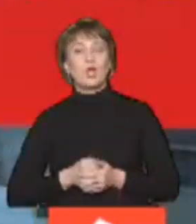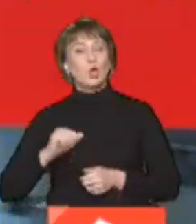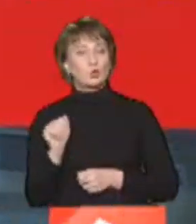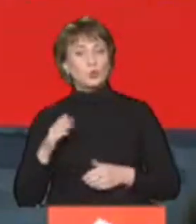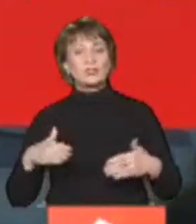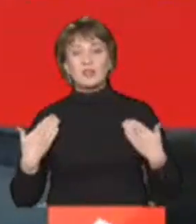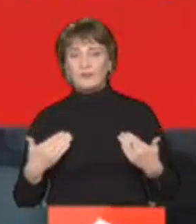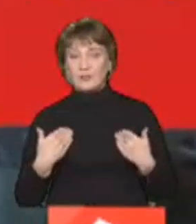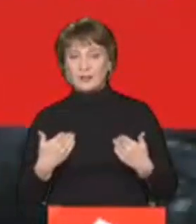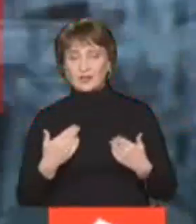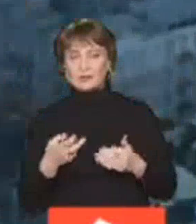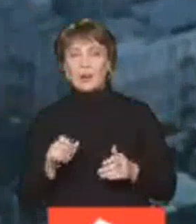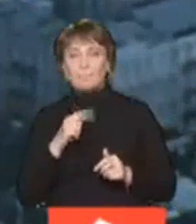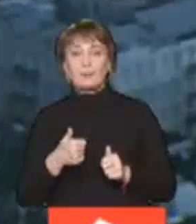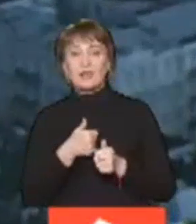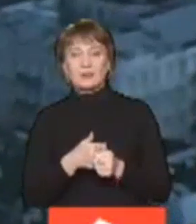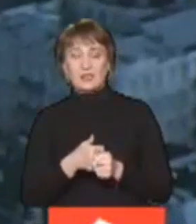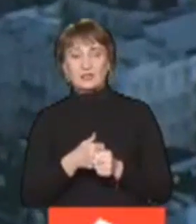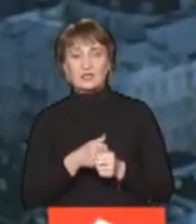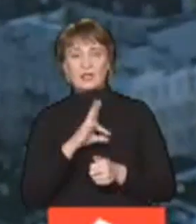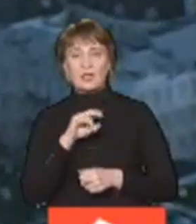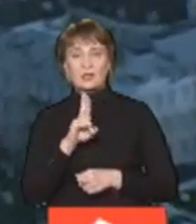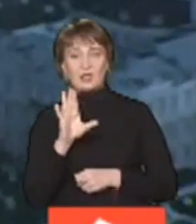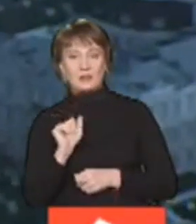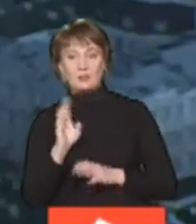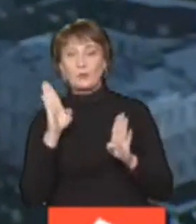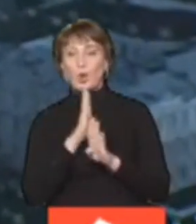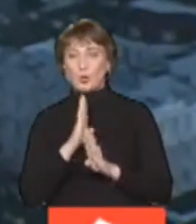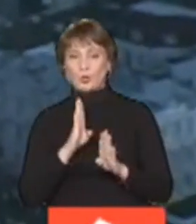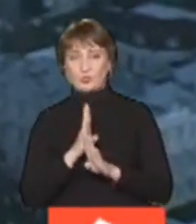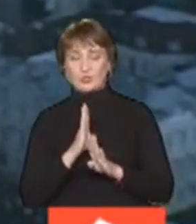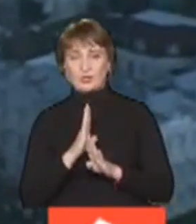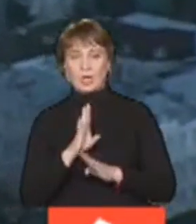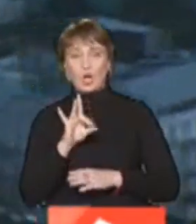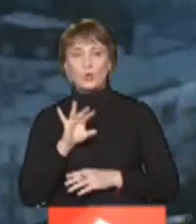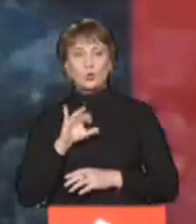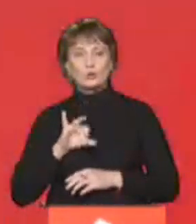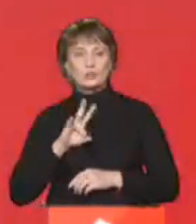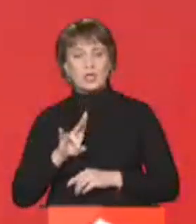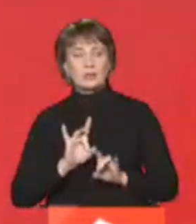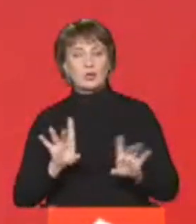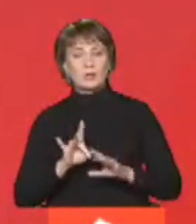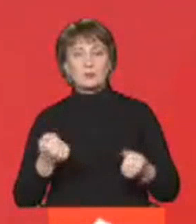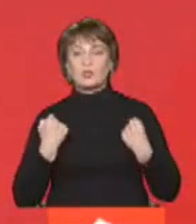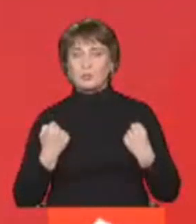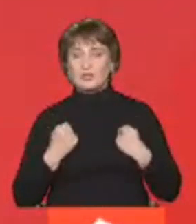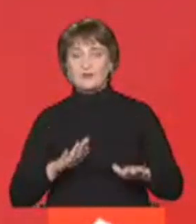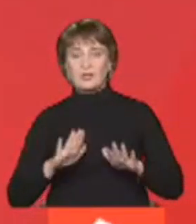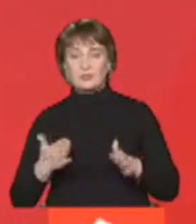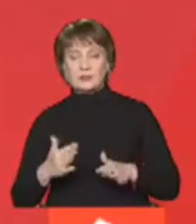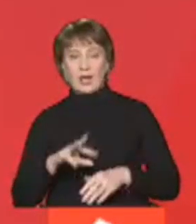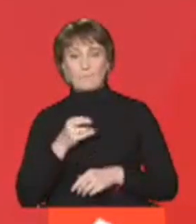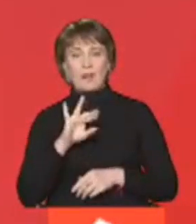вітаємо. Також до нас приєднається трохи згодом Наталя Птуха із прогнозом погоди. Руслан Свірін розкаже про спортивні події, а